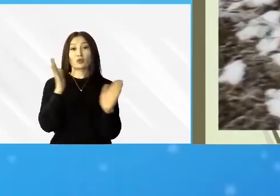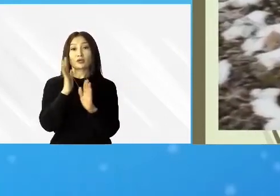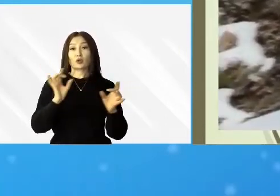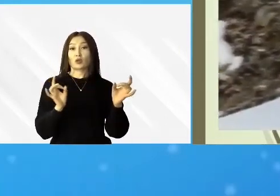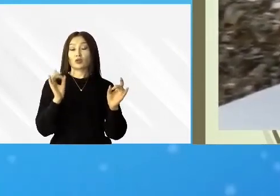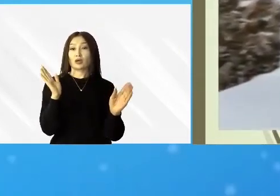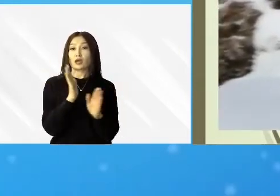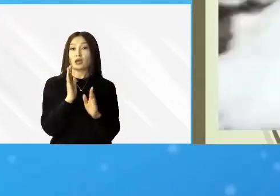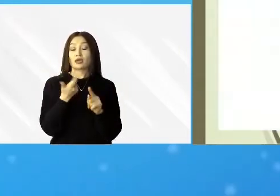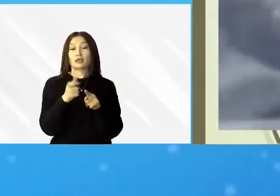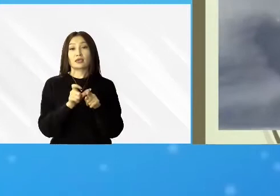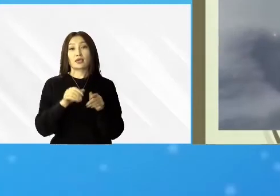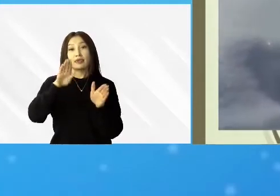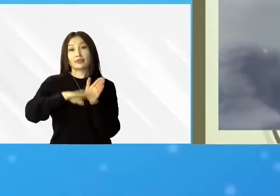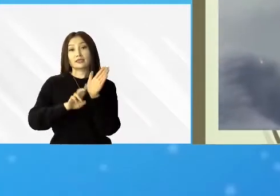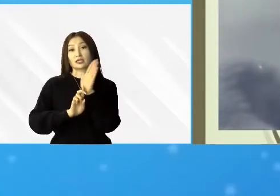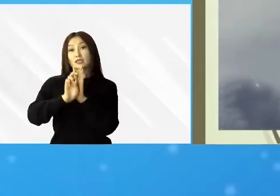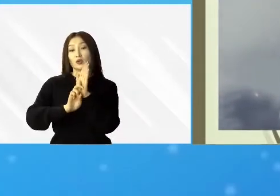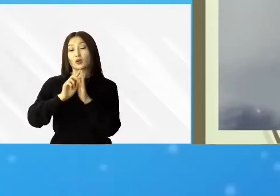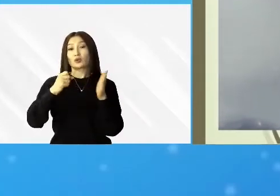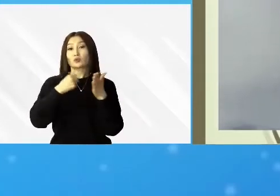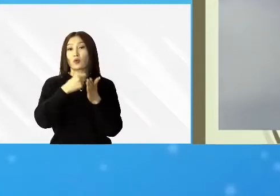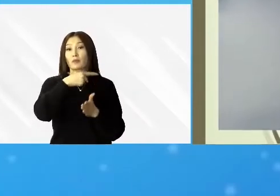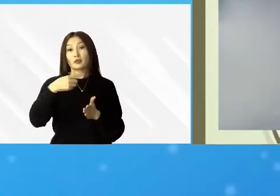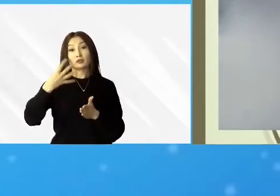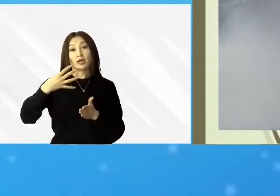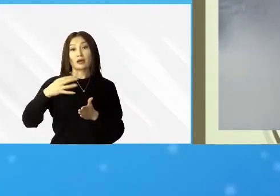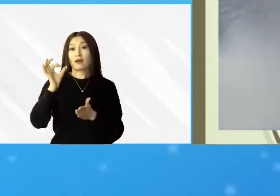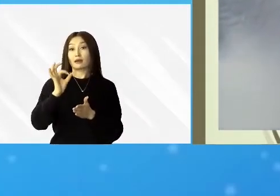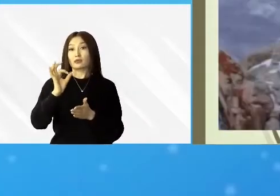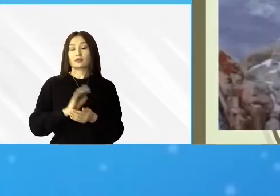капризов и экстремально низких температур вплоть до минус 40 градусов.